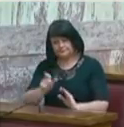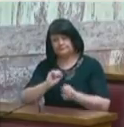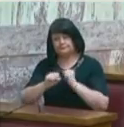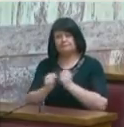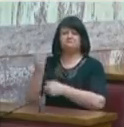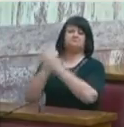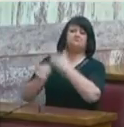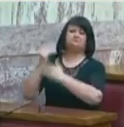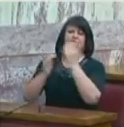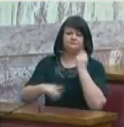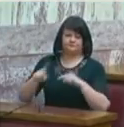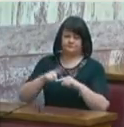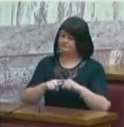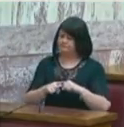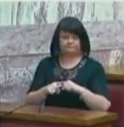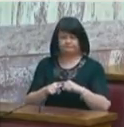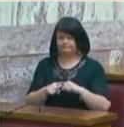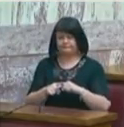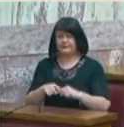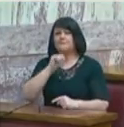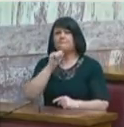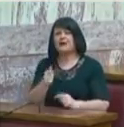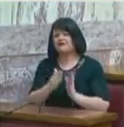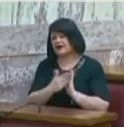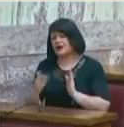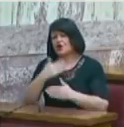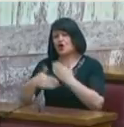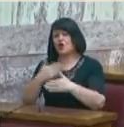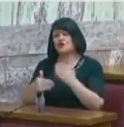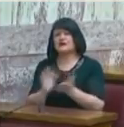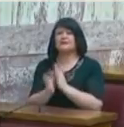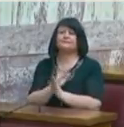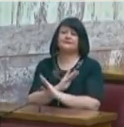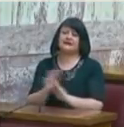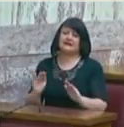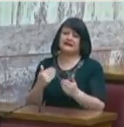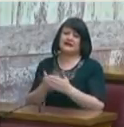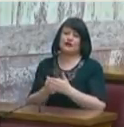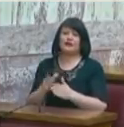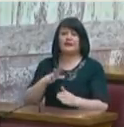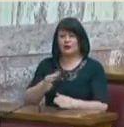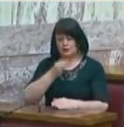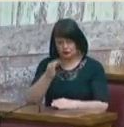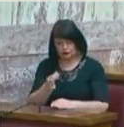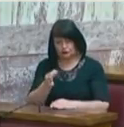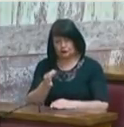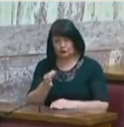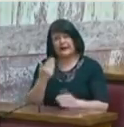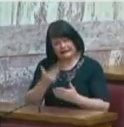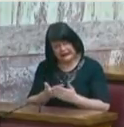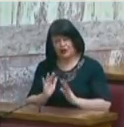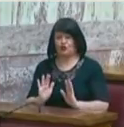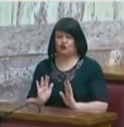πίσω, αυτή η μαύρη περίοδος τελειώνει για τη χώρα. Και θέλω να σας πω κάτι και κλείνω με αυτό.